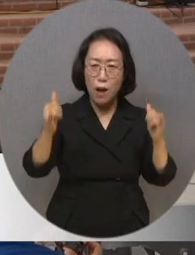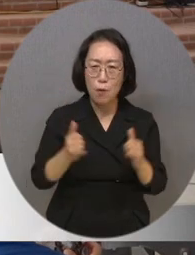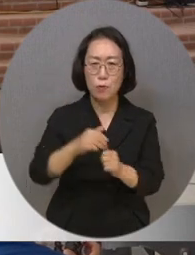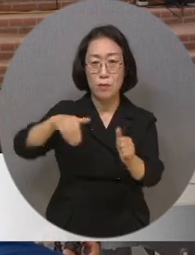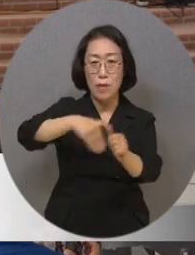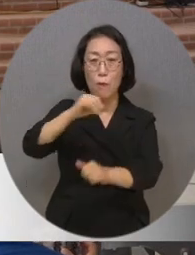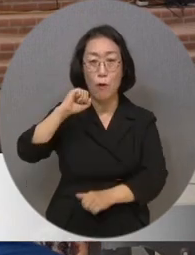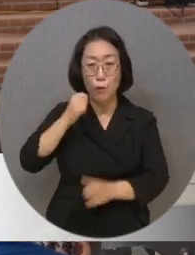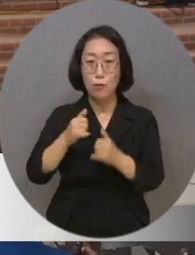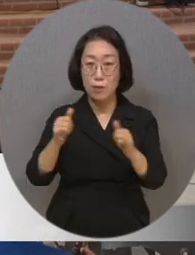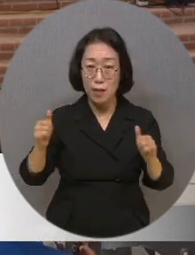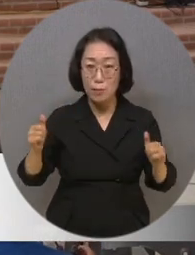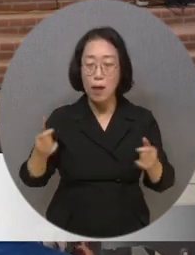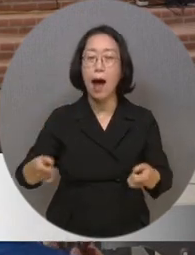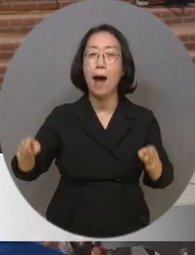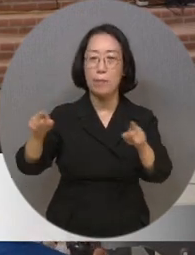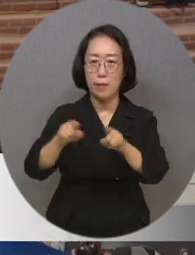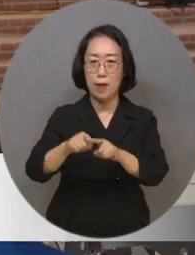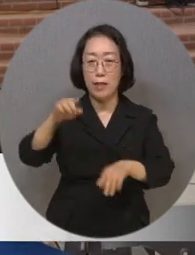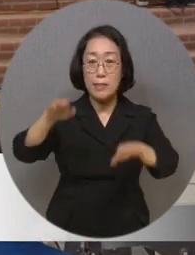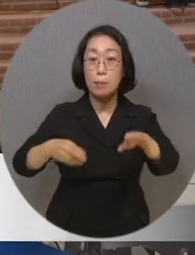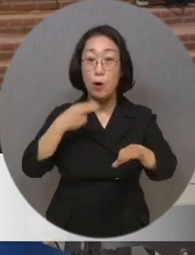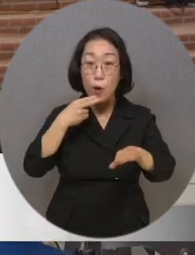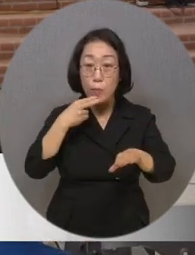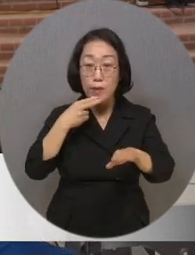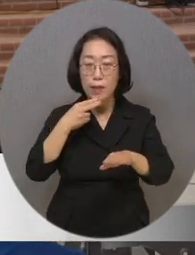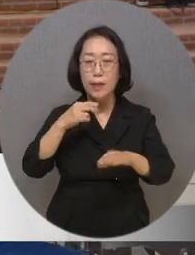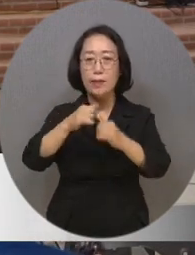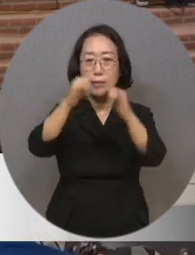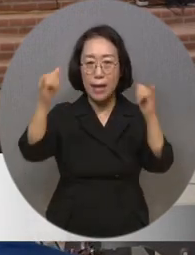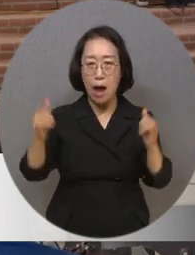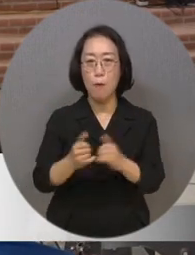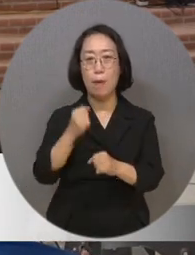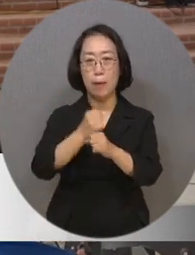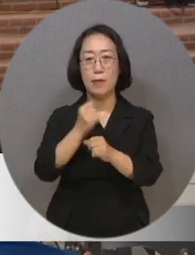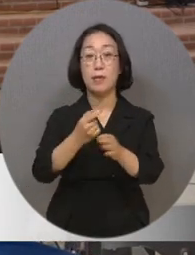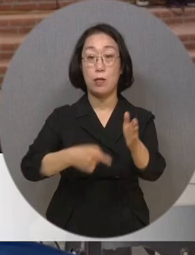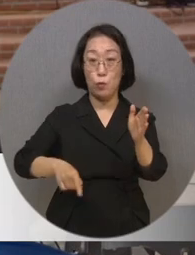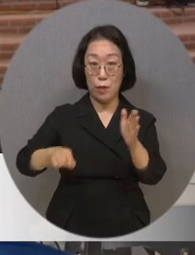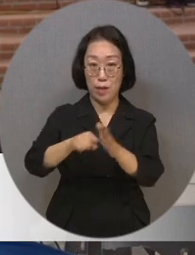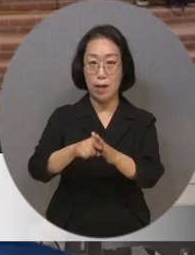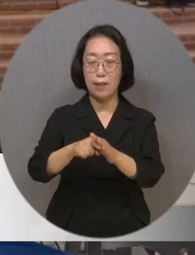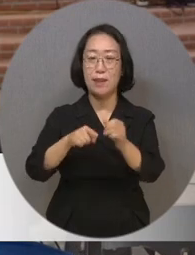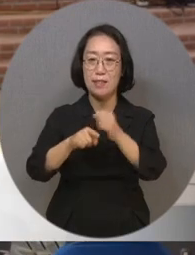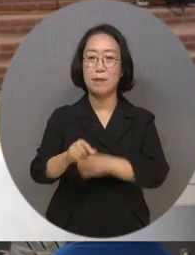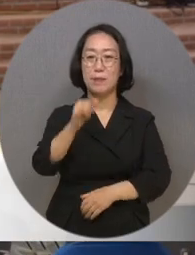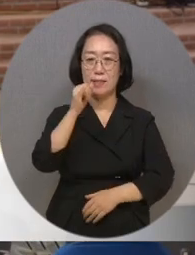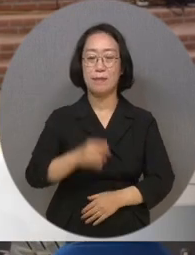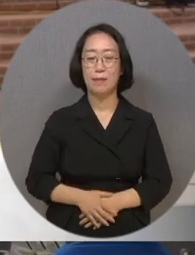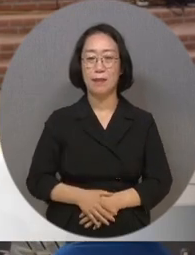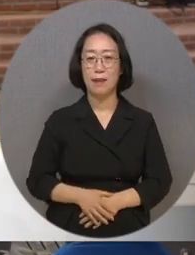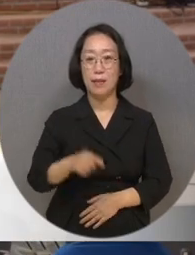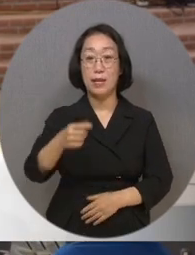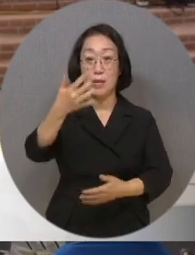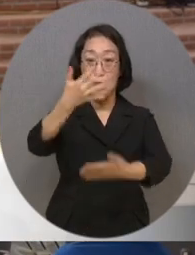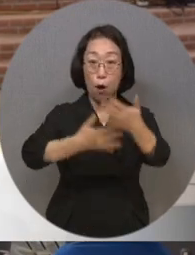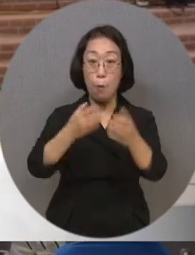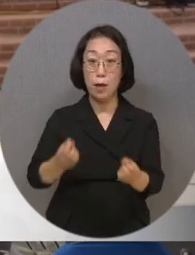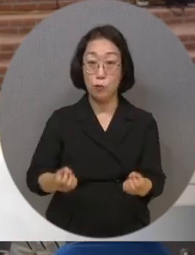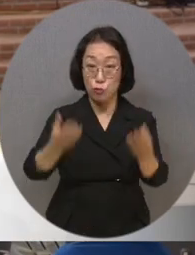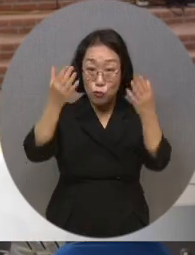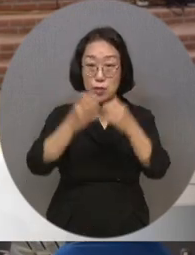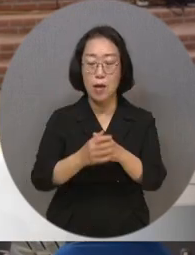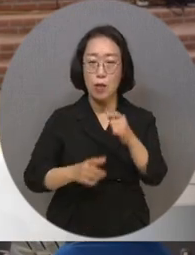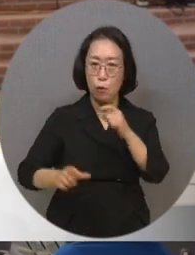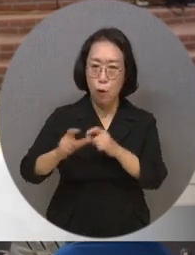함께 손잡고 차별 없는 새를 만들기 위한 그 의미가 있습니다. 이 영화제가 항상